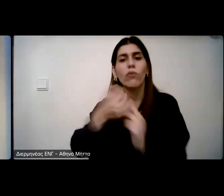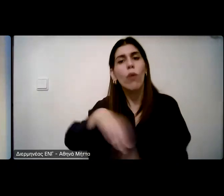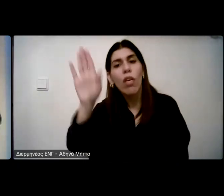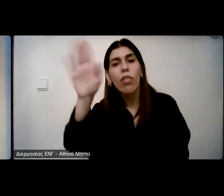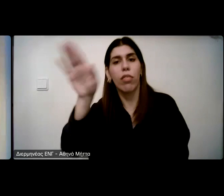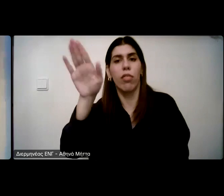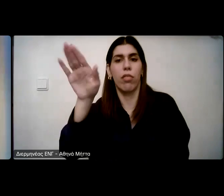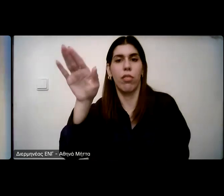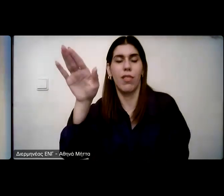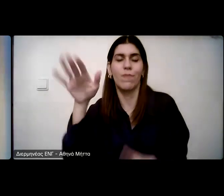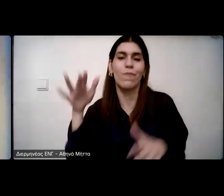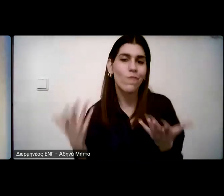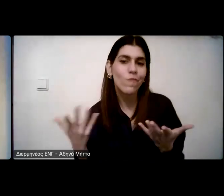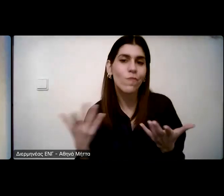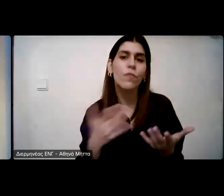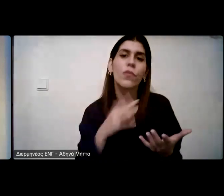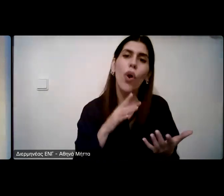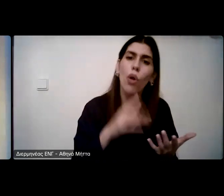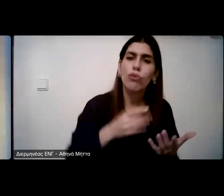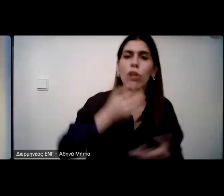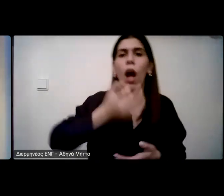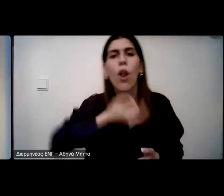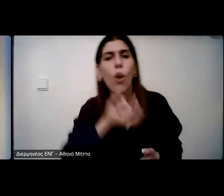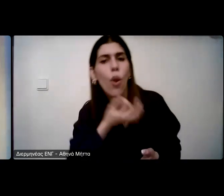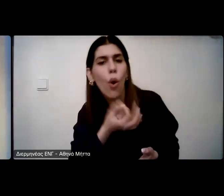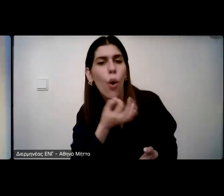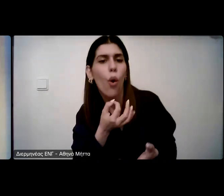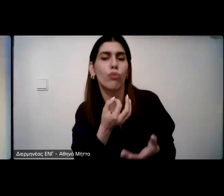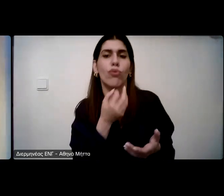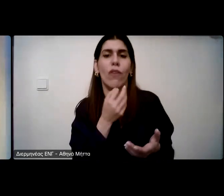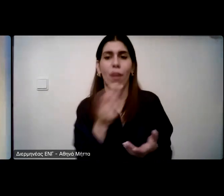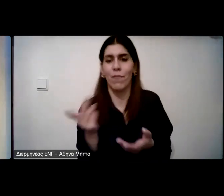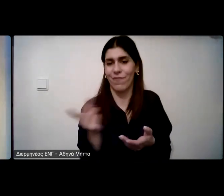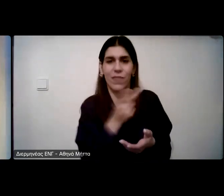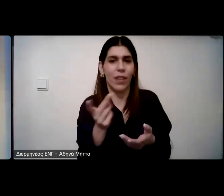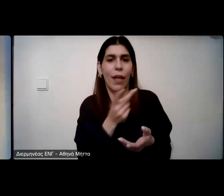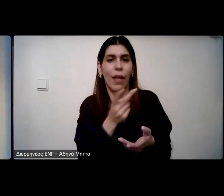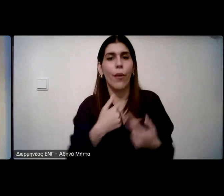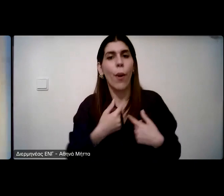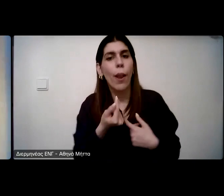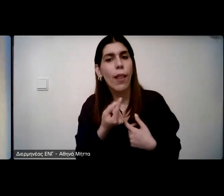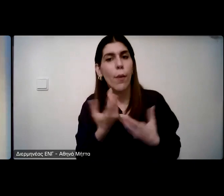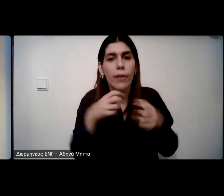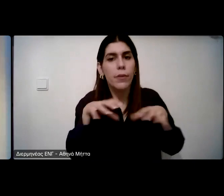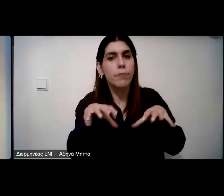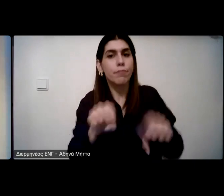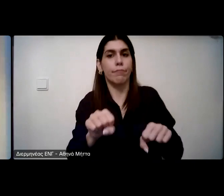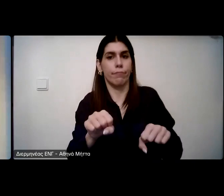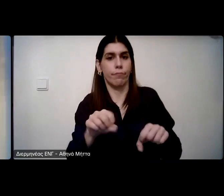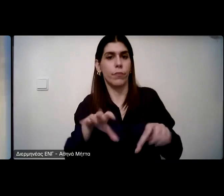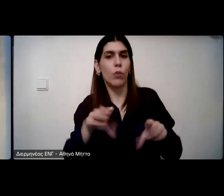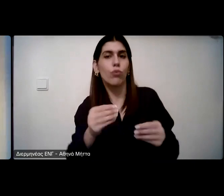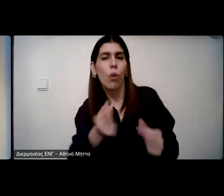Ο λόγος και η γλώσσα απηχούν ιεραρχημένες εξουσιαστικές κοινωνικές πραγματικότητες